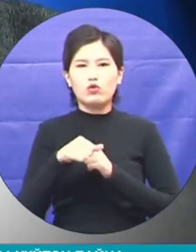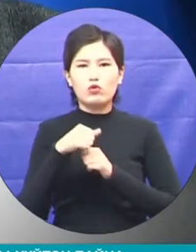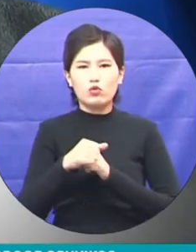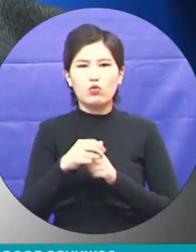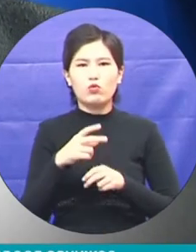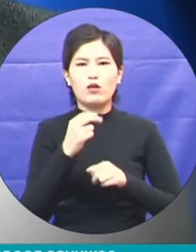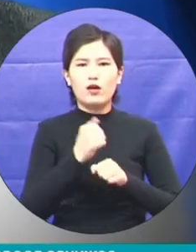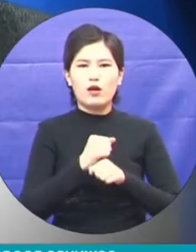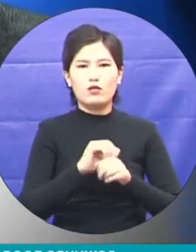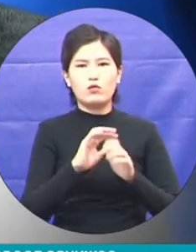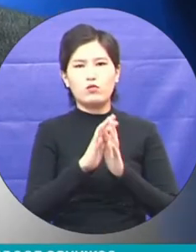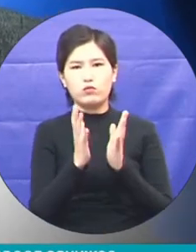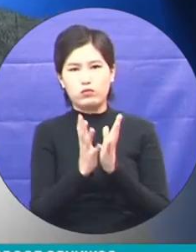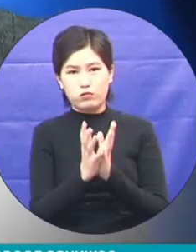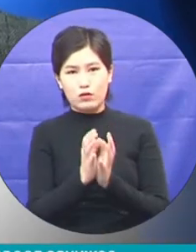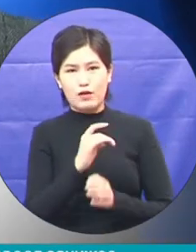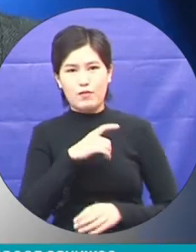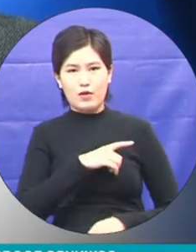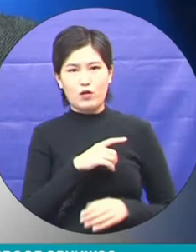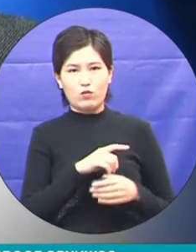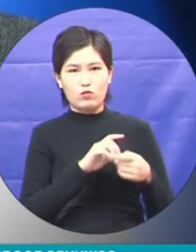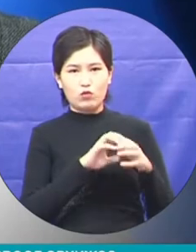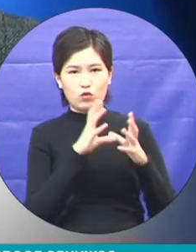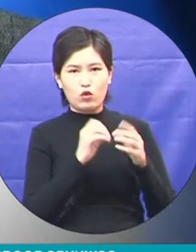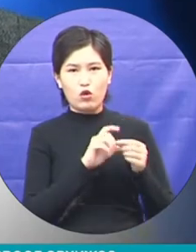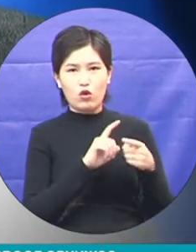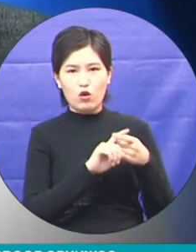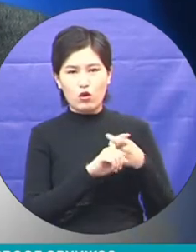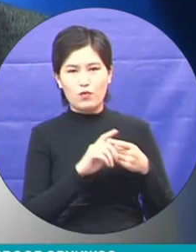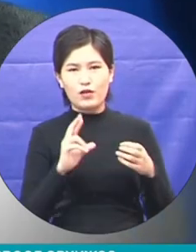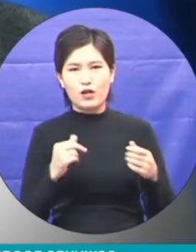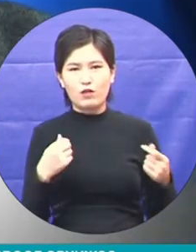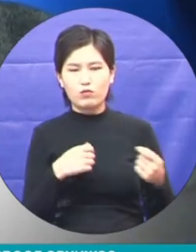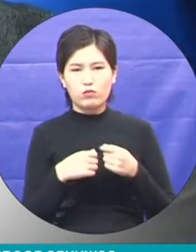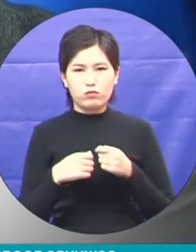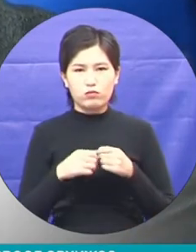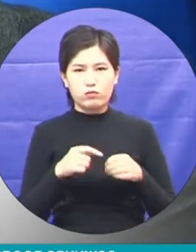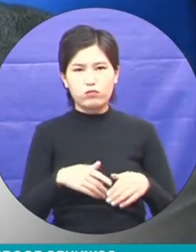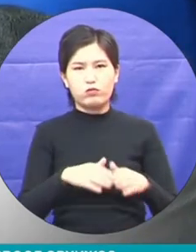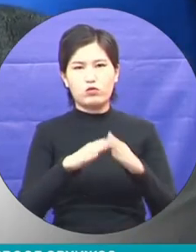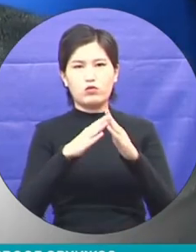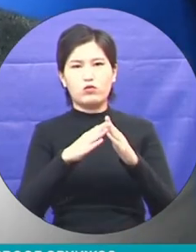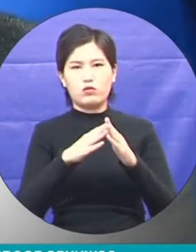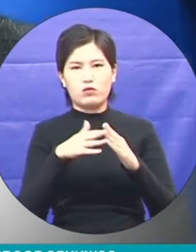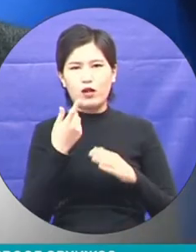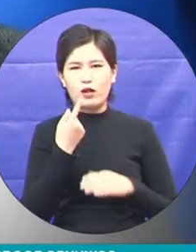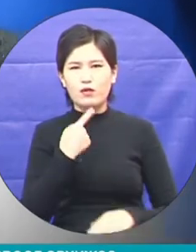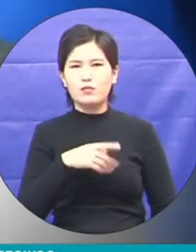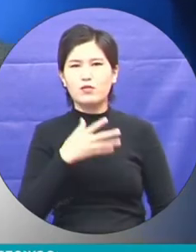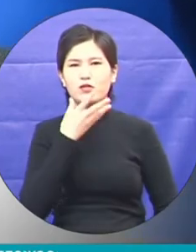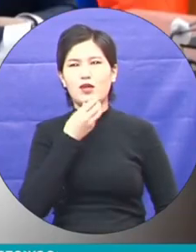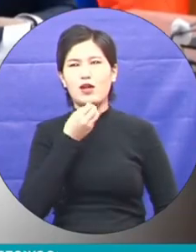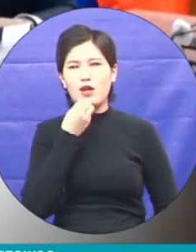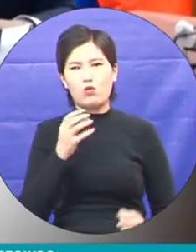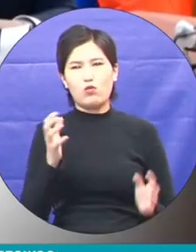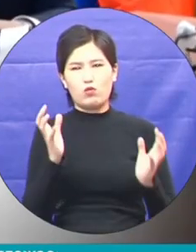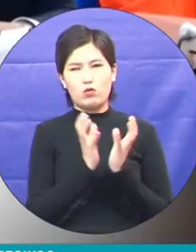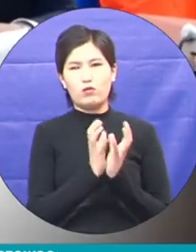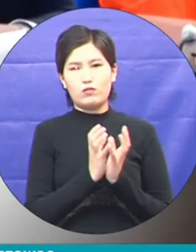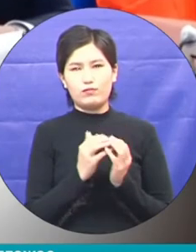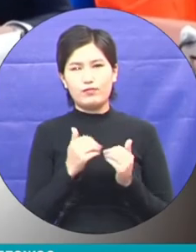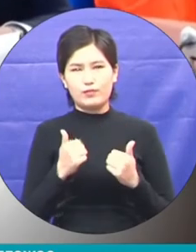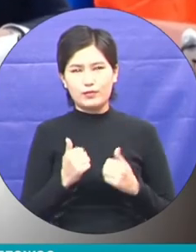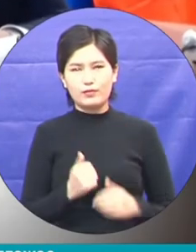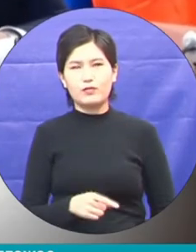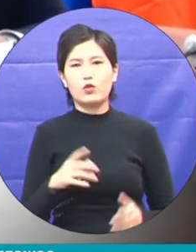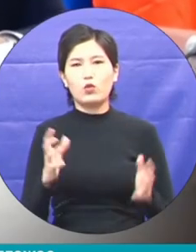үйл ажиллагааг одоо энэ баялаг бүтээгчдийн холбоотой ууж ажиллах нь одоо хамгийн зөв зохистой бас ийм дааварштай уулзалт болж чадлаа. За,